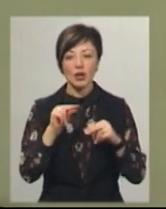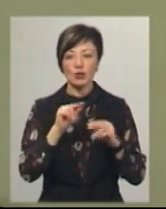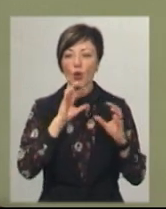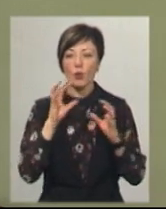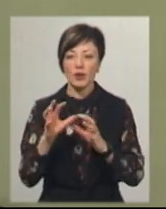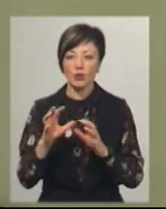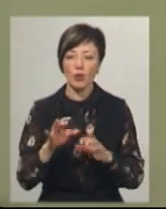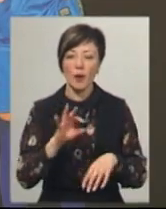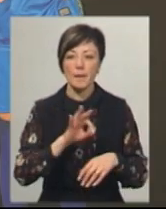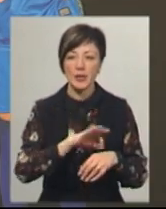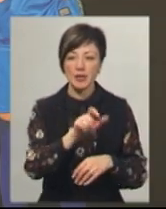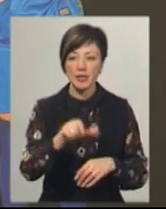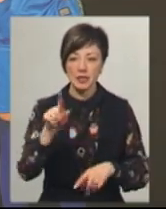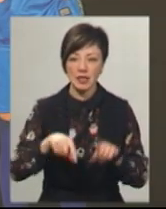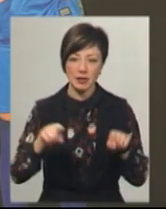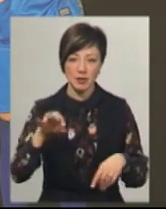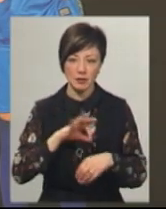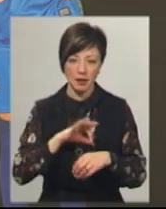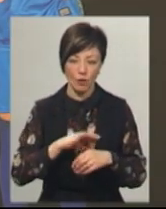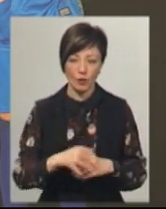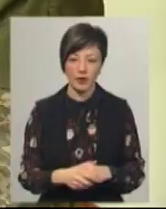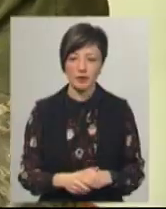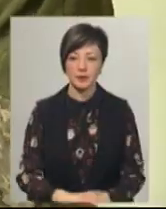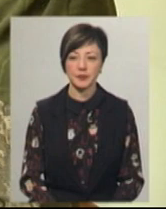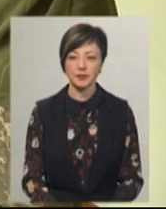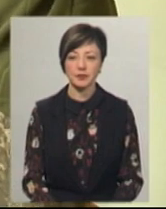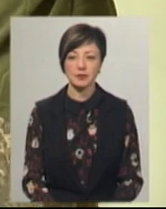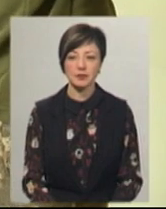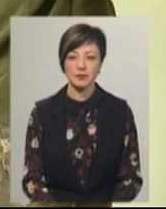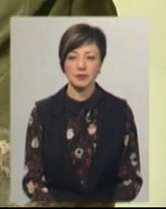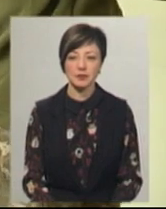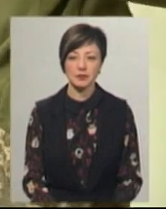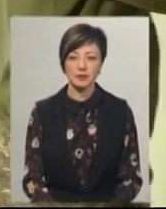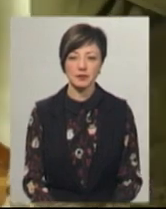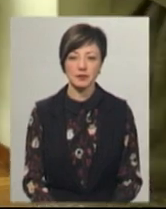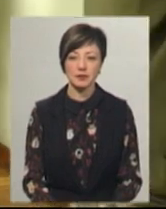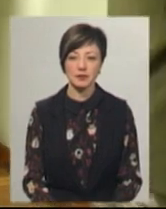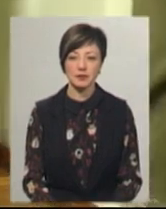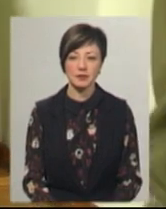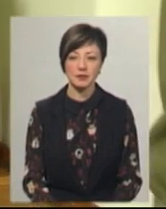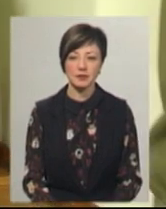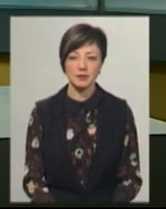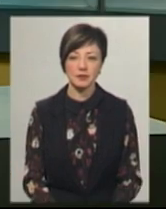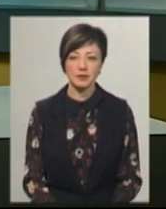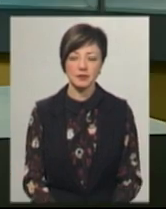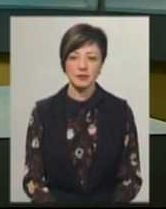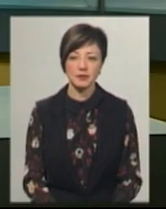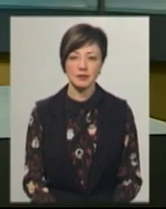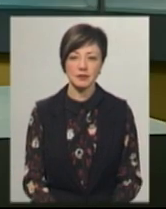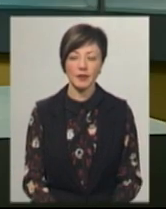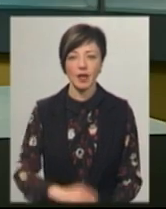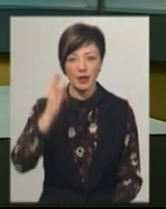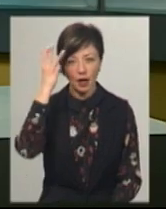опіку пацієнтів з рідкісними захворюваннями. Катерина Шевчук, Дем'ян Цегольник. Новини на Суспільному. Хмельницький.